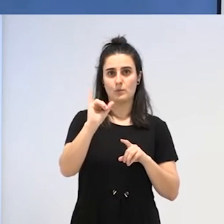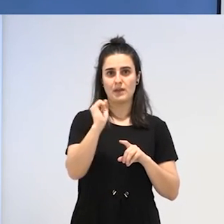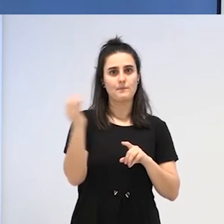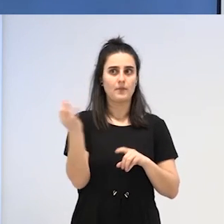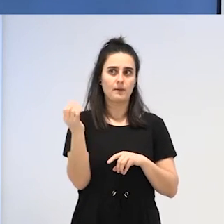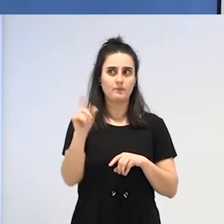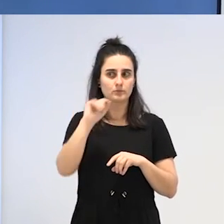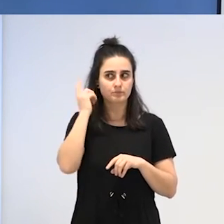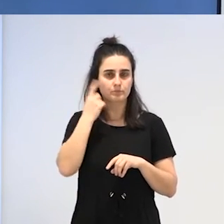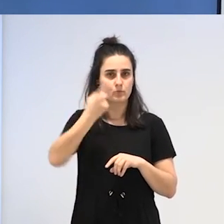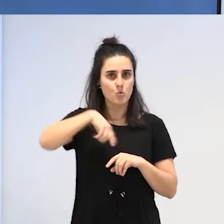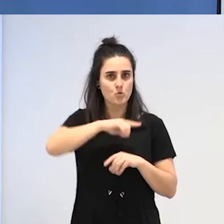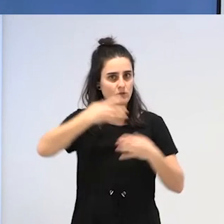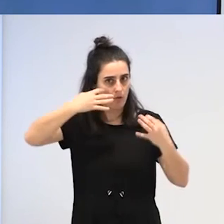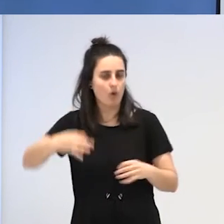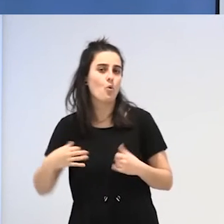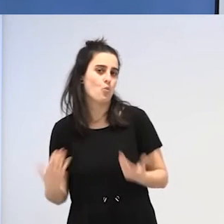alde horretatik oso interesgarria da